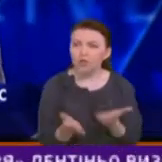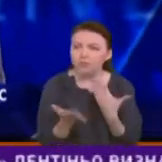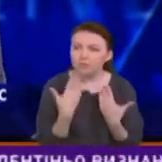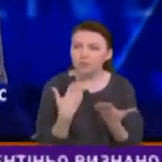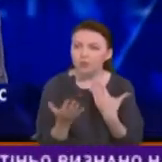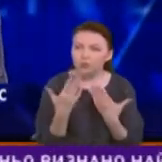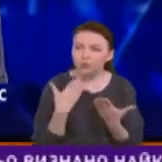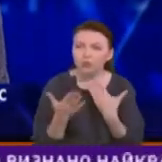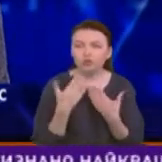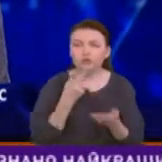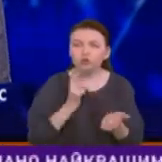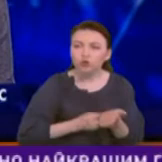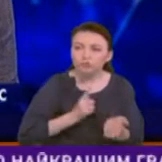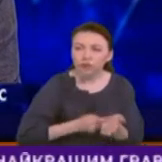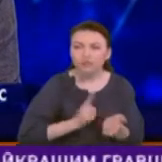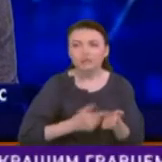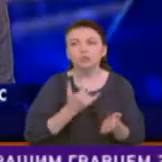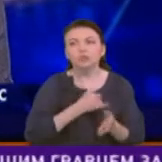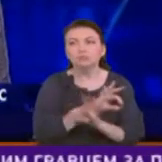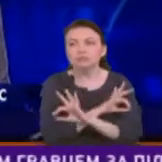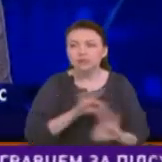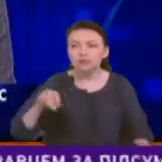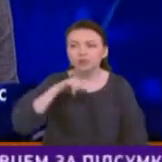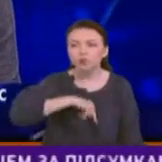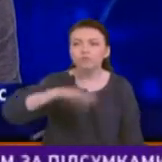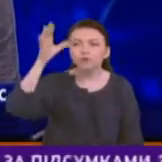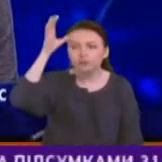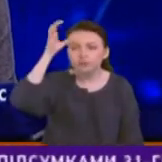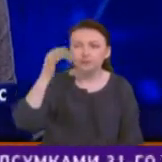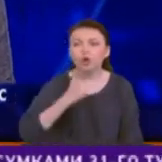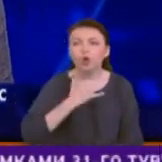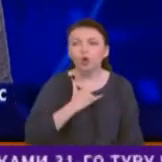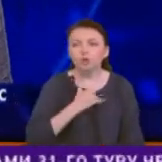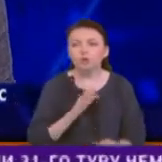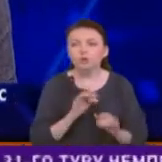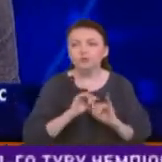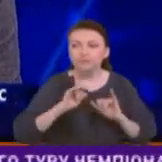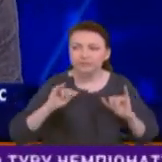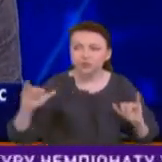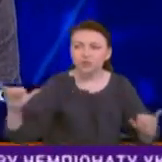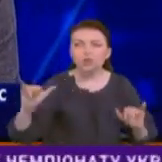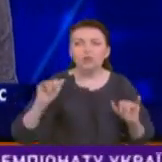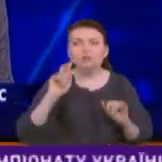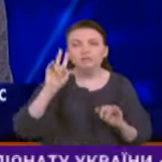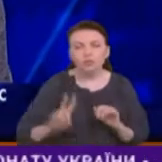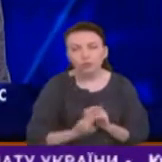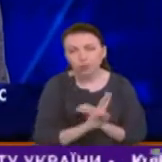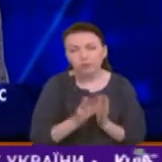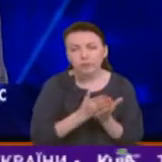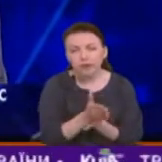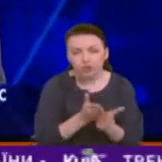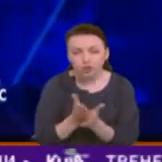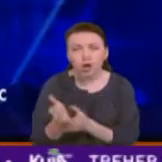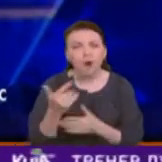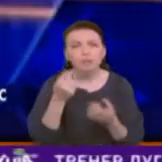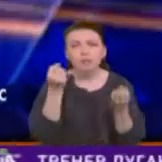труд довести, що у нас прекрасна духовна освіта, що у нас розвинута мережа церковна, що ми справді церква,